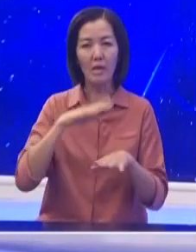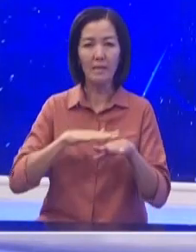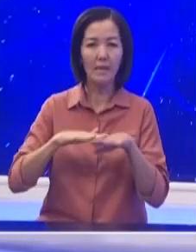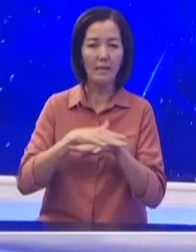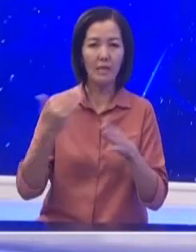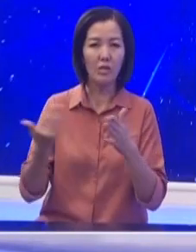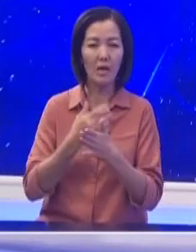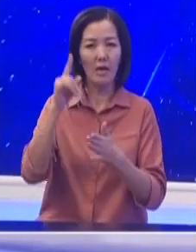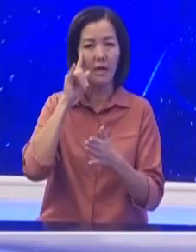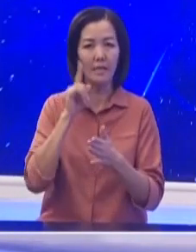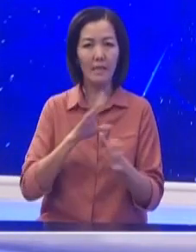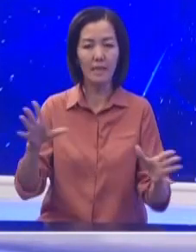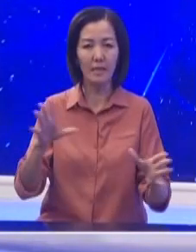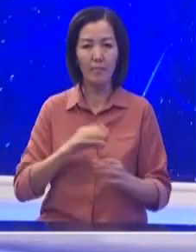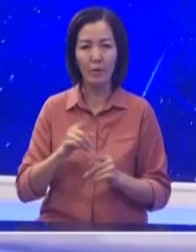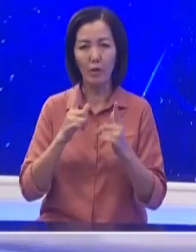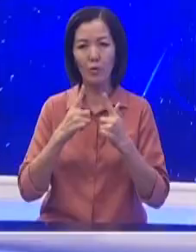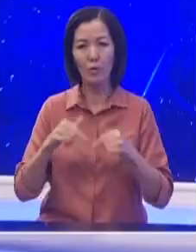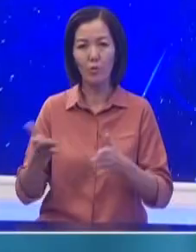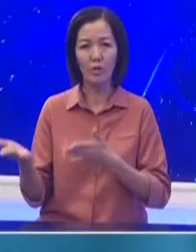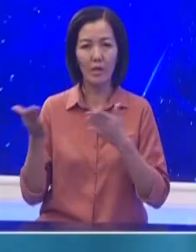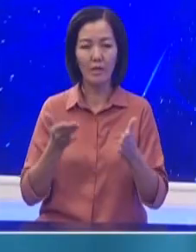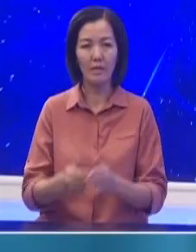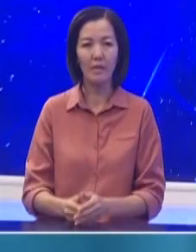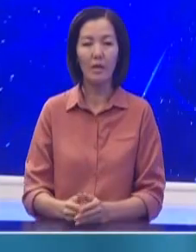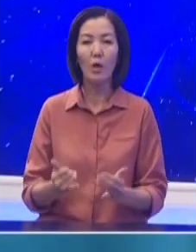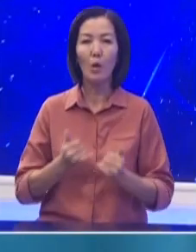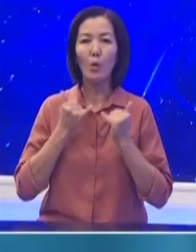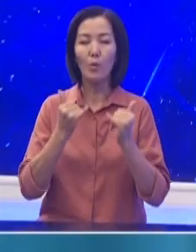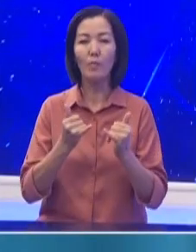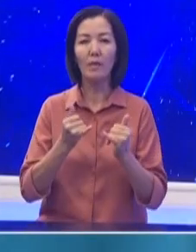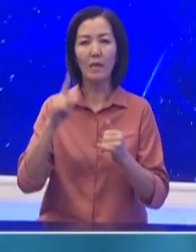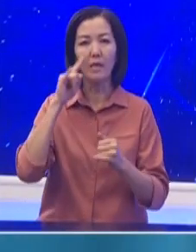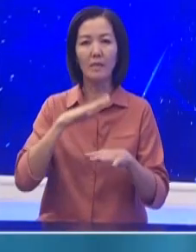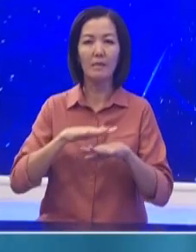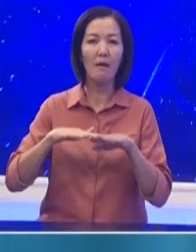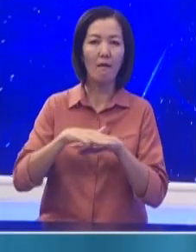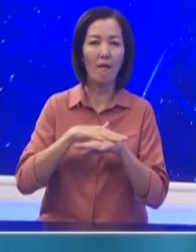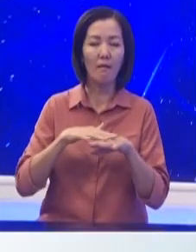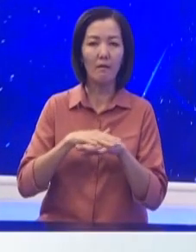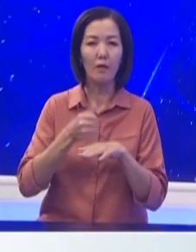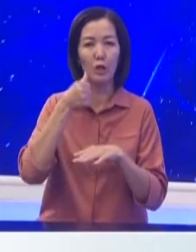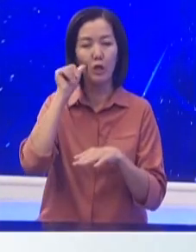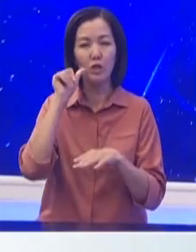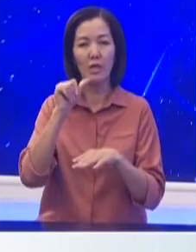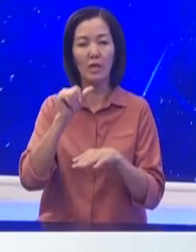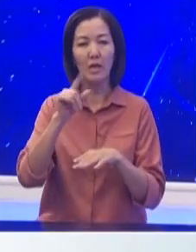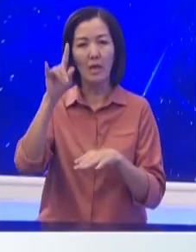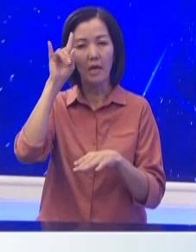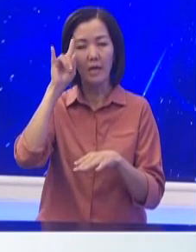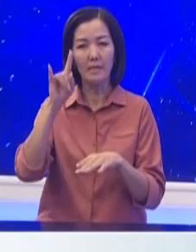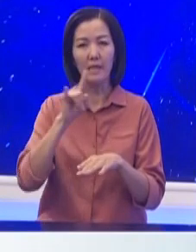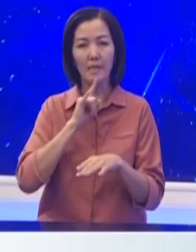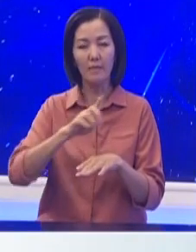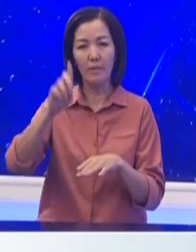жаңа Қазақстанды бірге құруға шақырды. Құрметті отандастар, кеше елімізде айрықша мәні бар